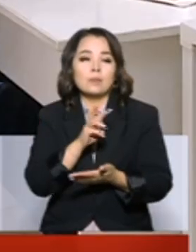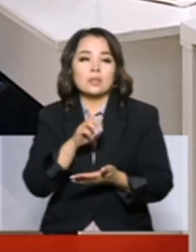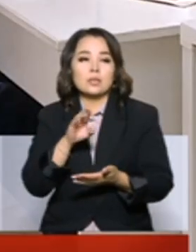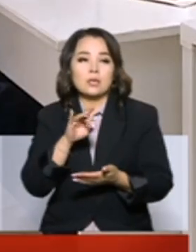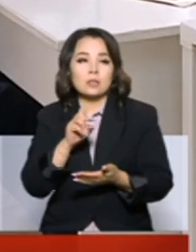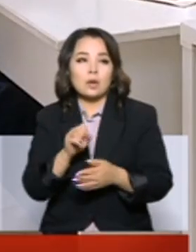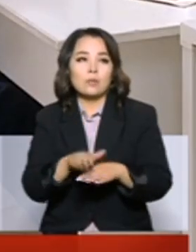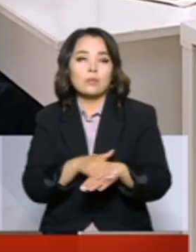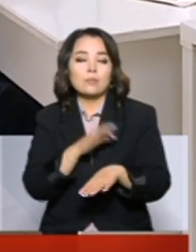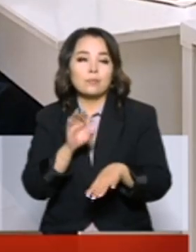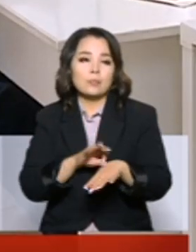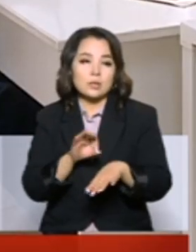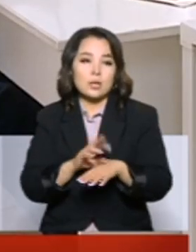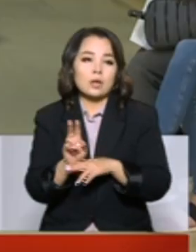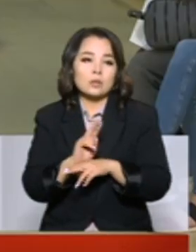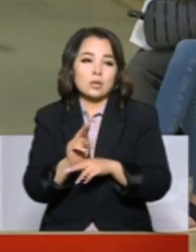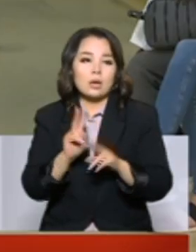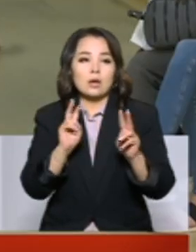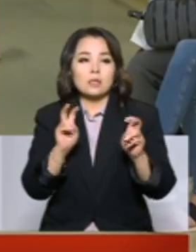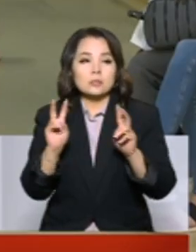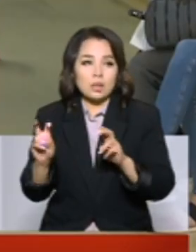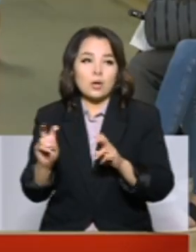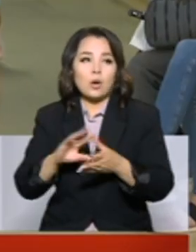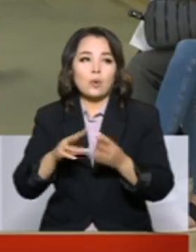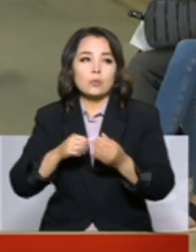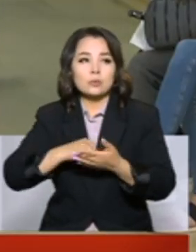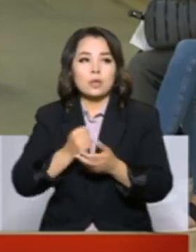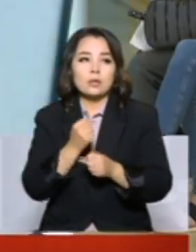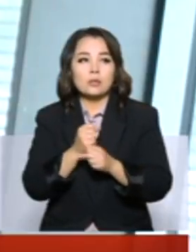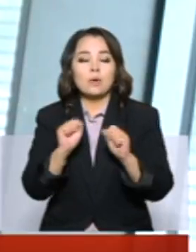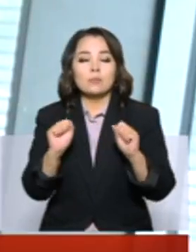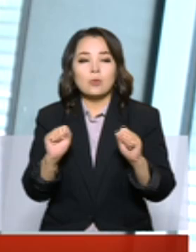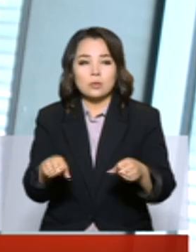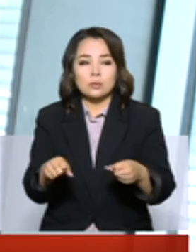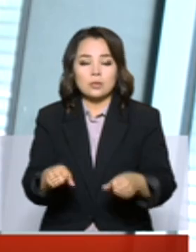созылмалы дертке шалдыққандардың еміне қатысты да қорытынды жасай